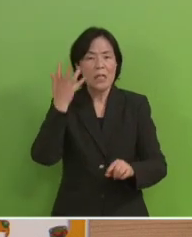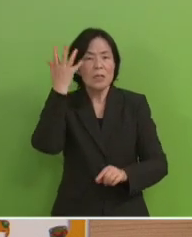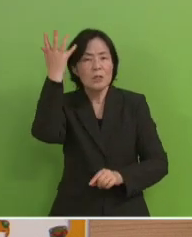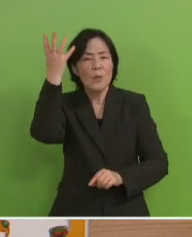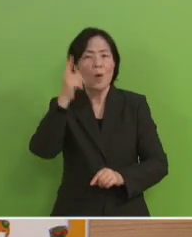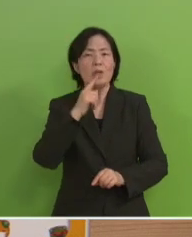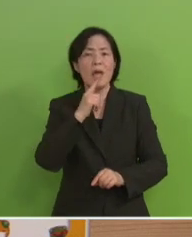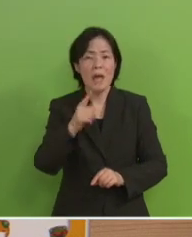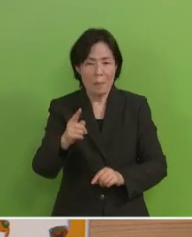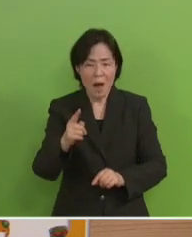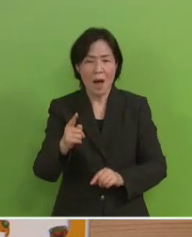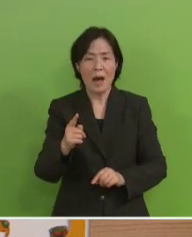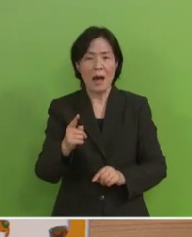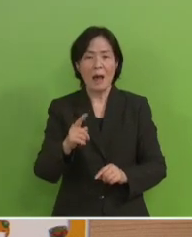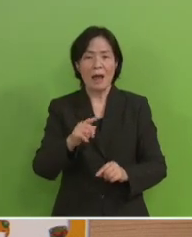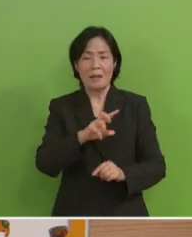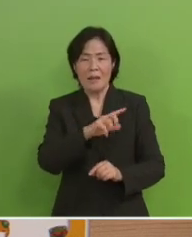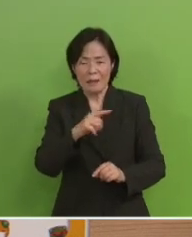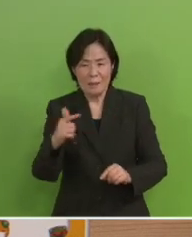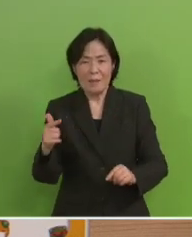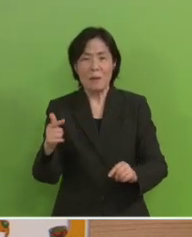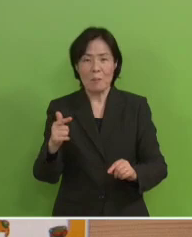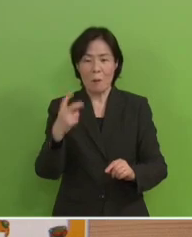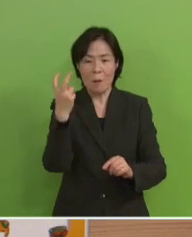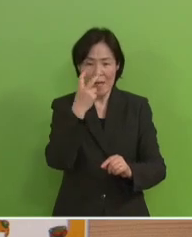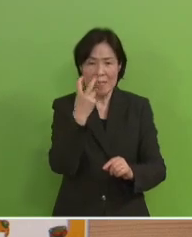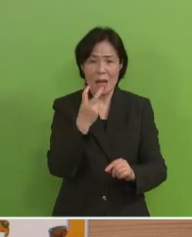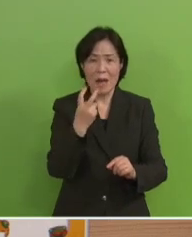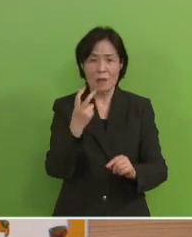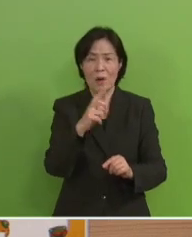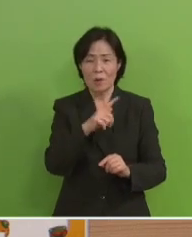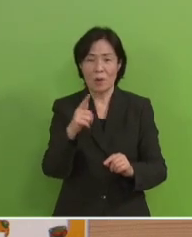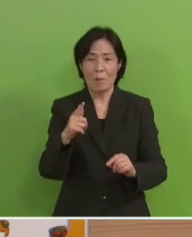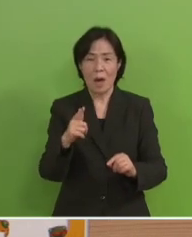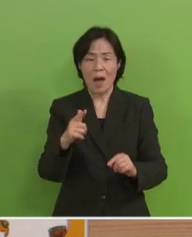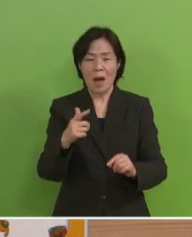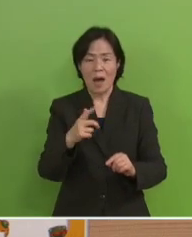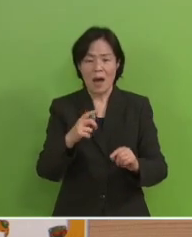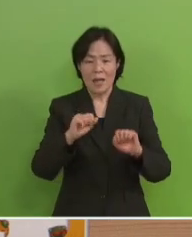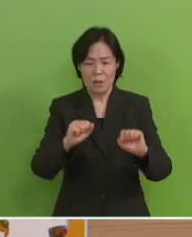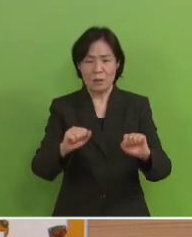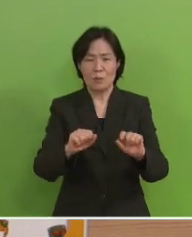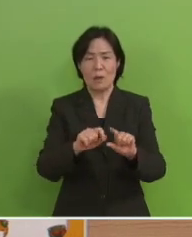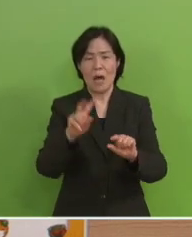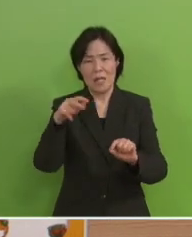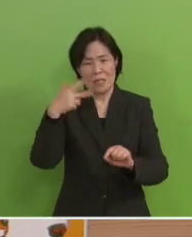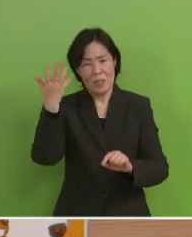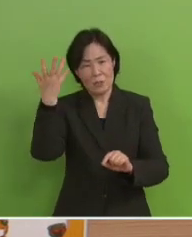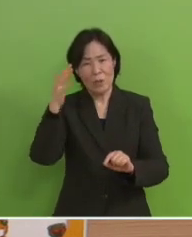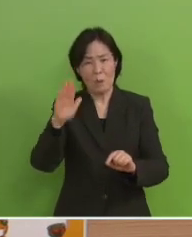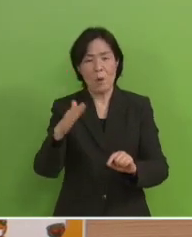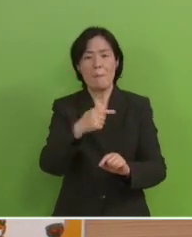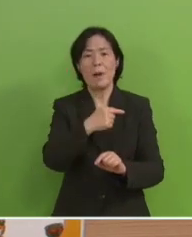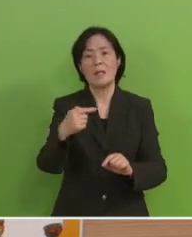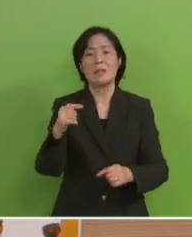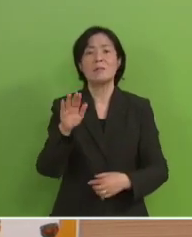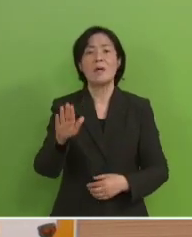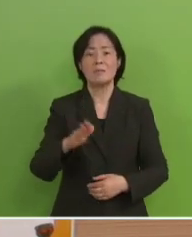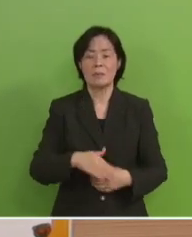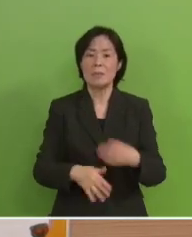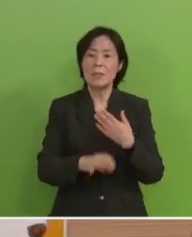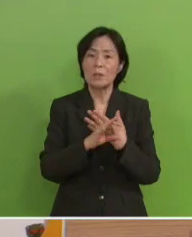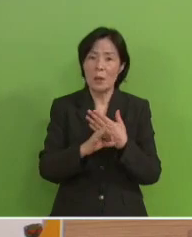難解なんでもできる何でも検査も含めてですねやったに理想論かもしれませんがいろんなマイナス点もあるんですね